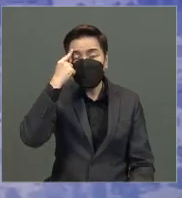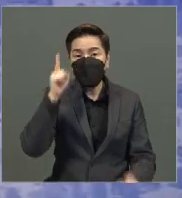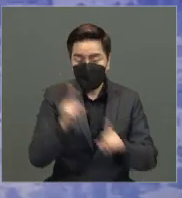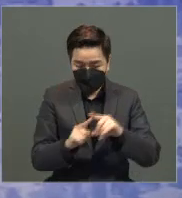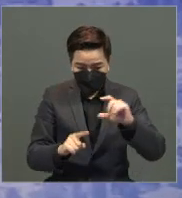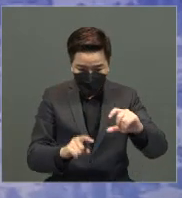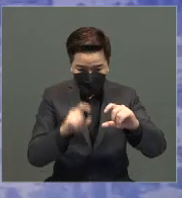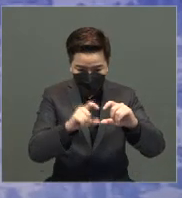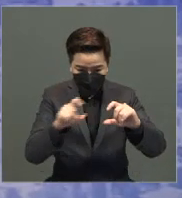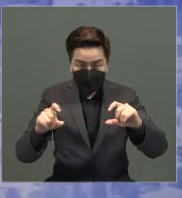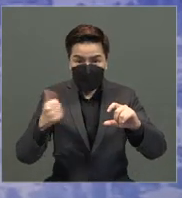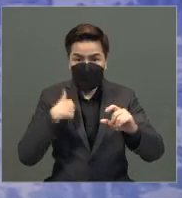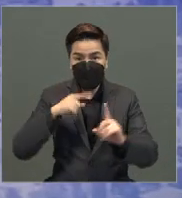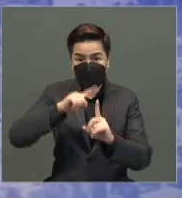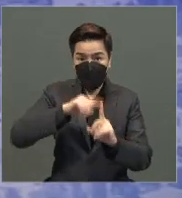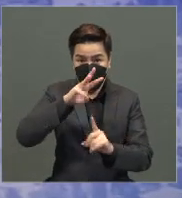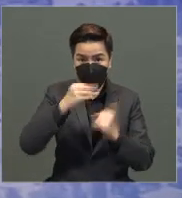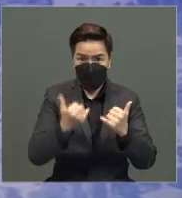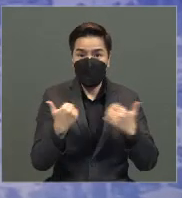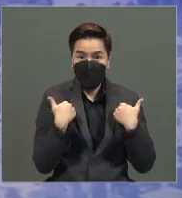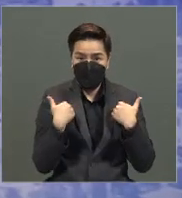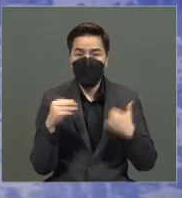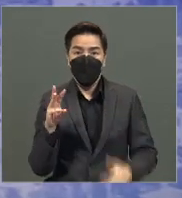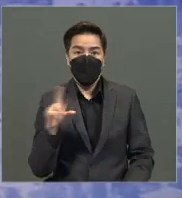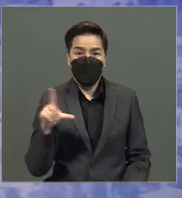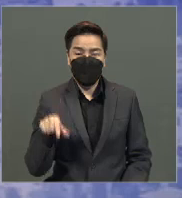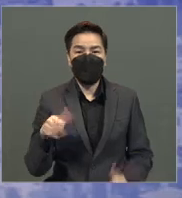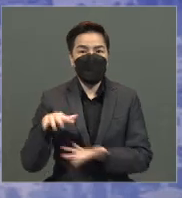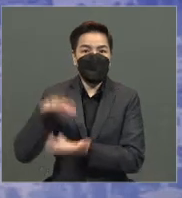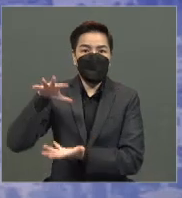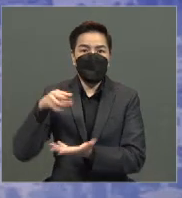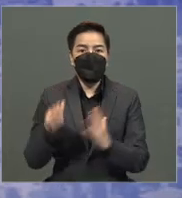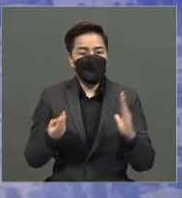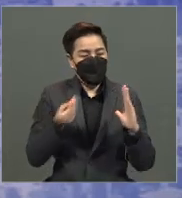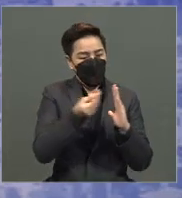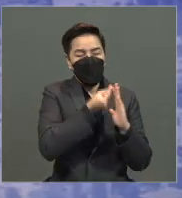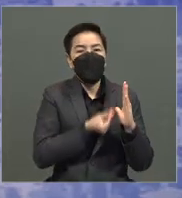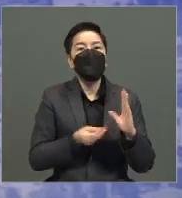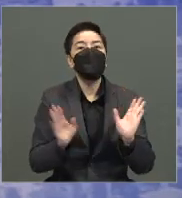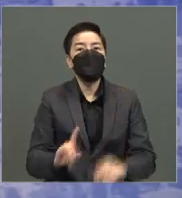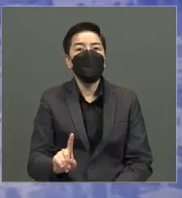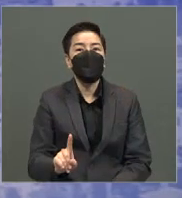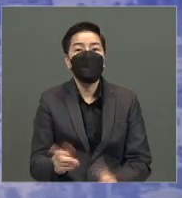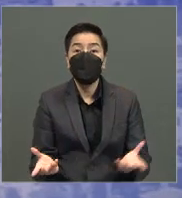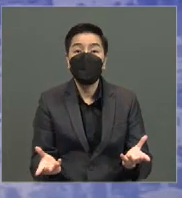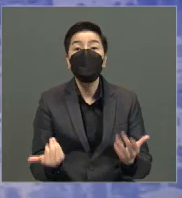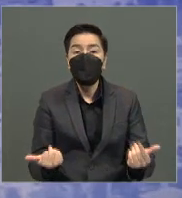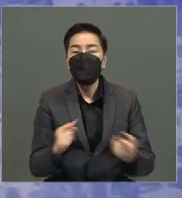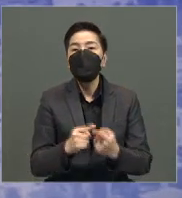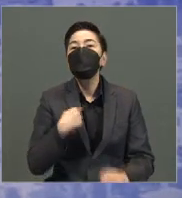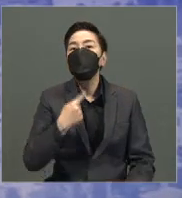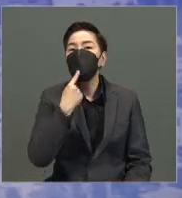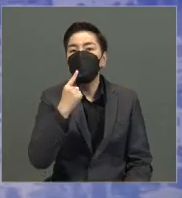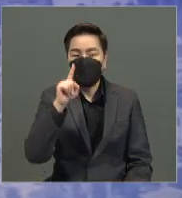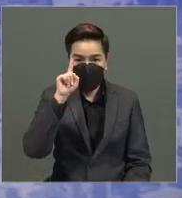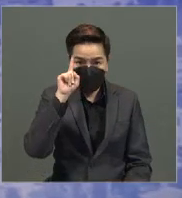วัคซีนที่เราบอกว่ามีในเดือนมิถุนายนเนี่ย6ล้านโดสเราจะมีการกระจายไปจังหวัดต่างๆอย่างไรก็ขออนุญาตนำเรียนว่าอัน